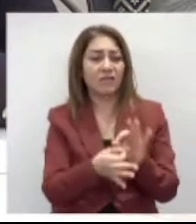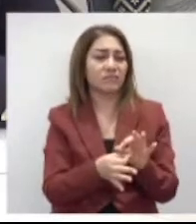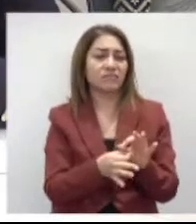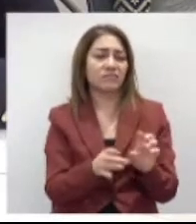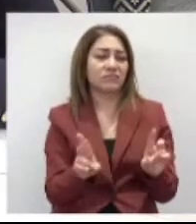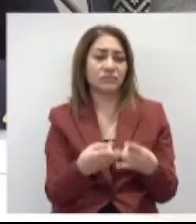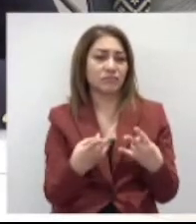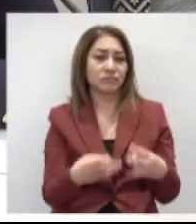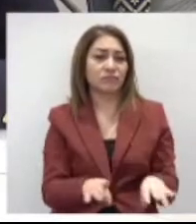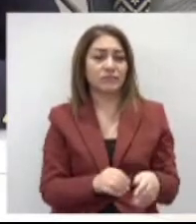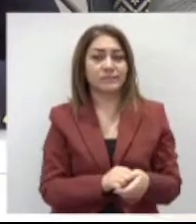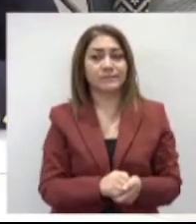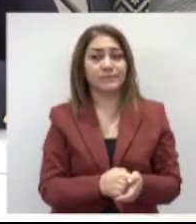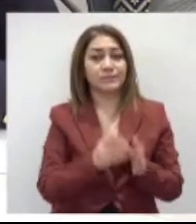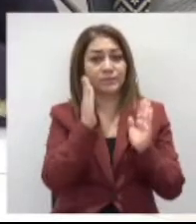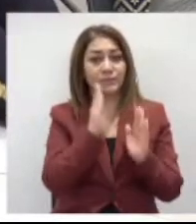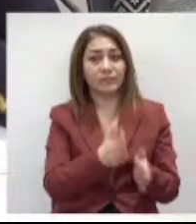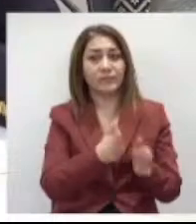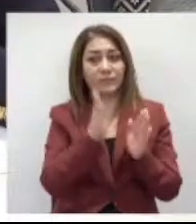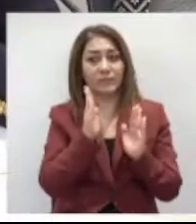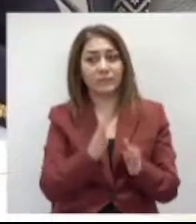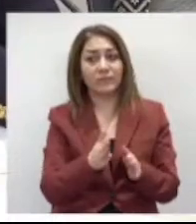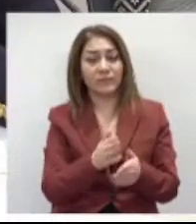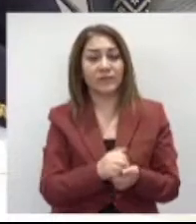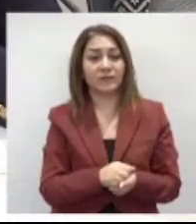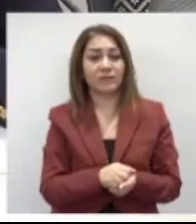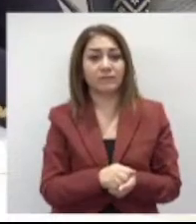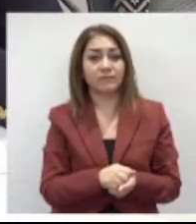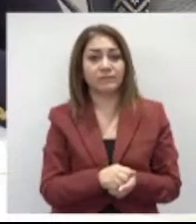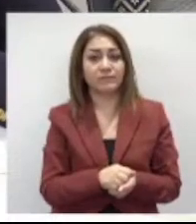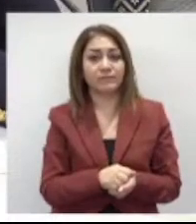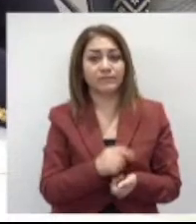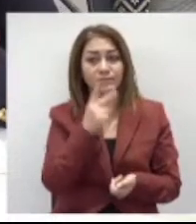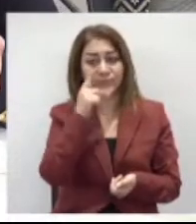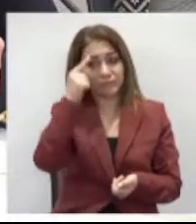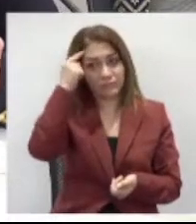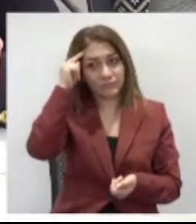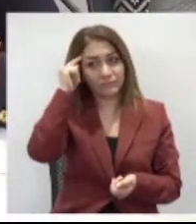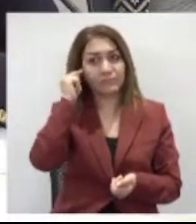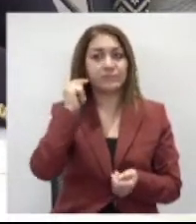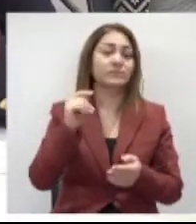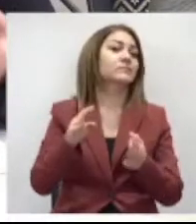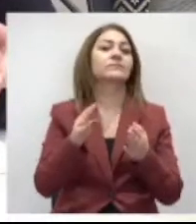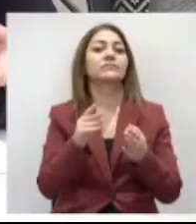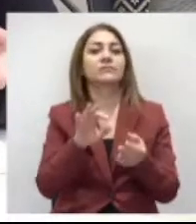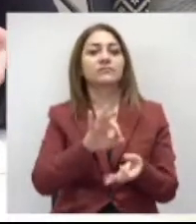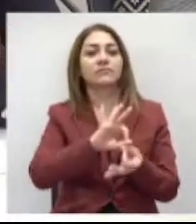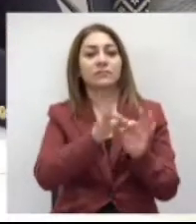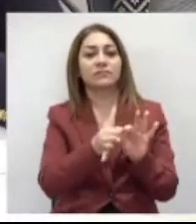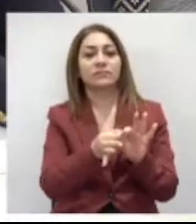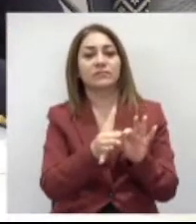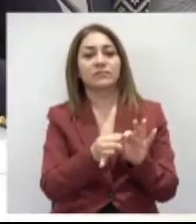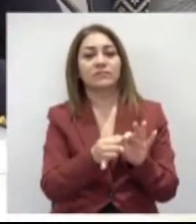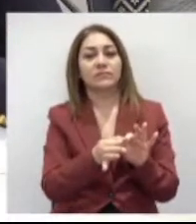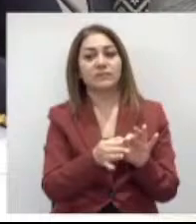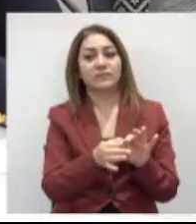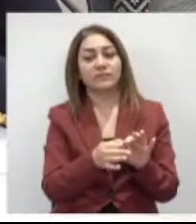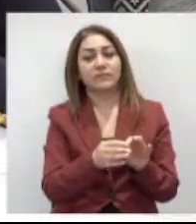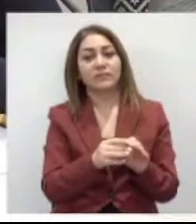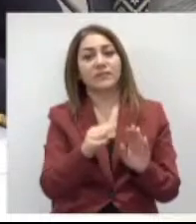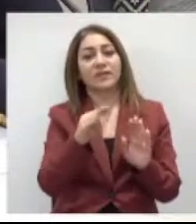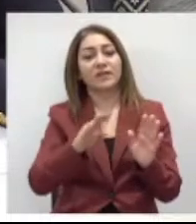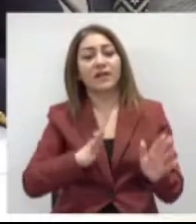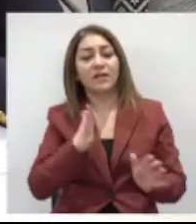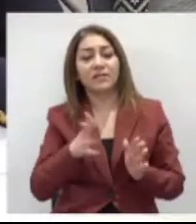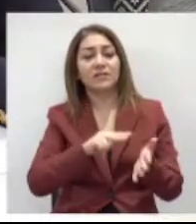քննարկվի։ Ամեն ուղղության դեպքում կարծում եմ մենք ըստ կարգի էլ պիտի ունենանք բացվածք եւ հայեցակարգի փուլում եւ